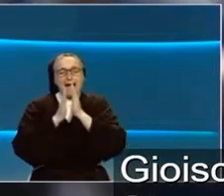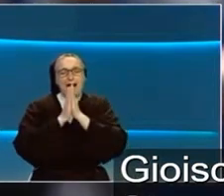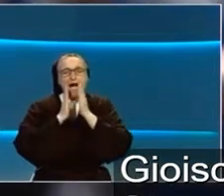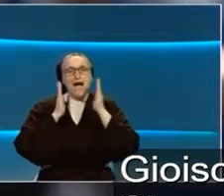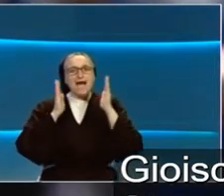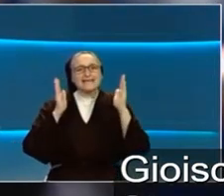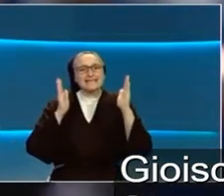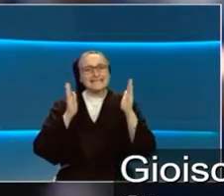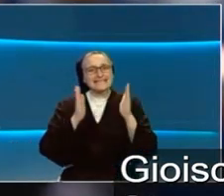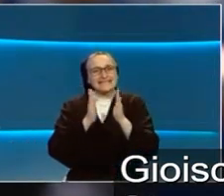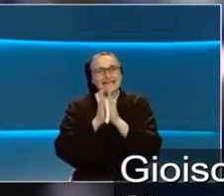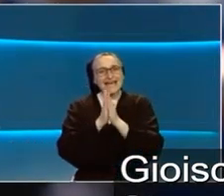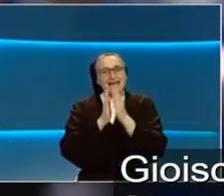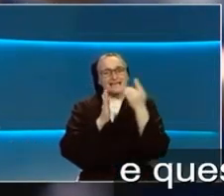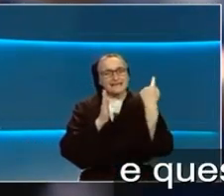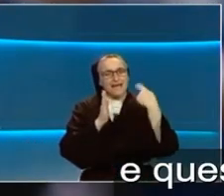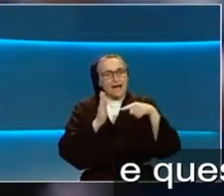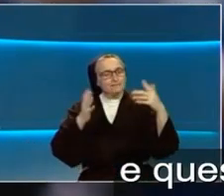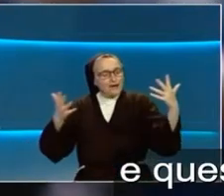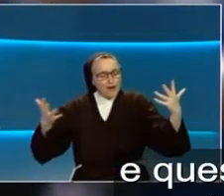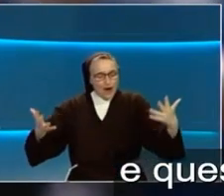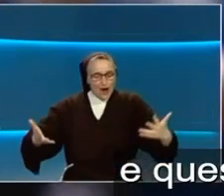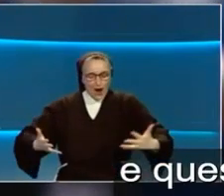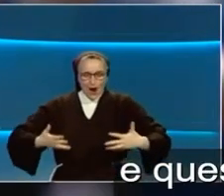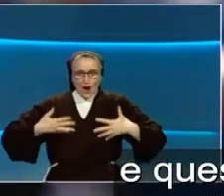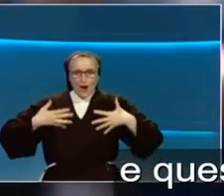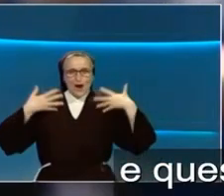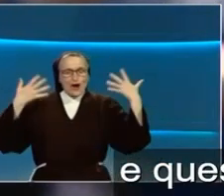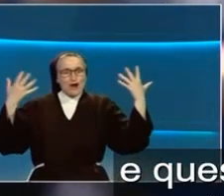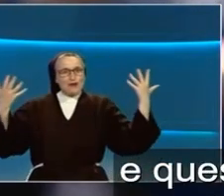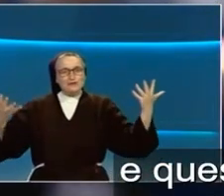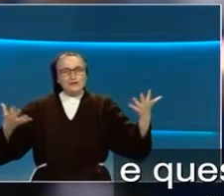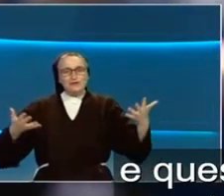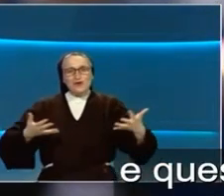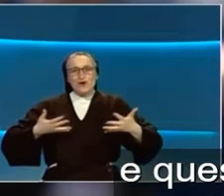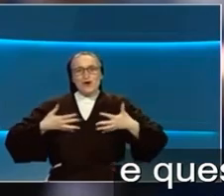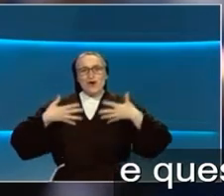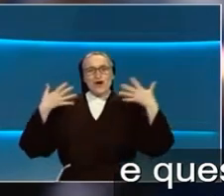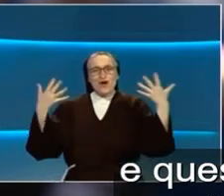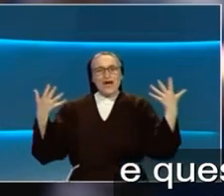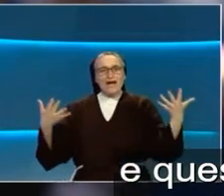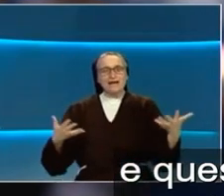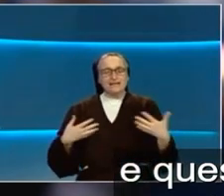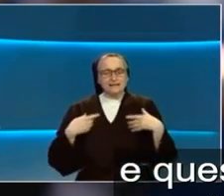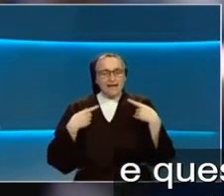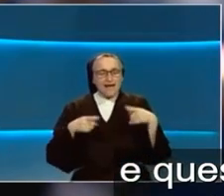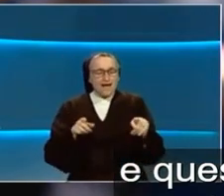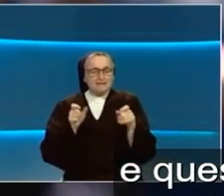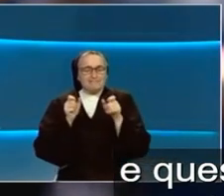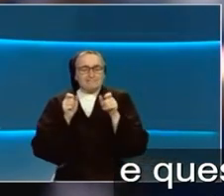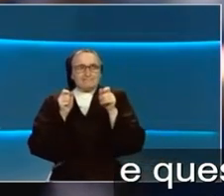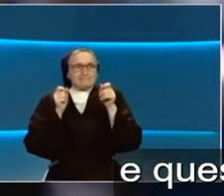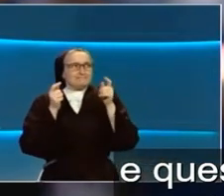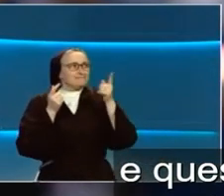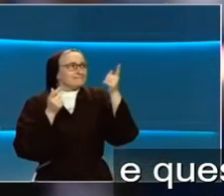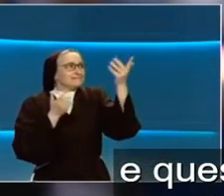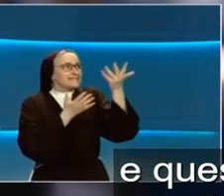Letetur et mater ecclesia, tanti luminis adornata